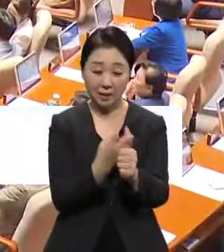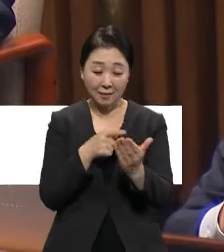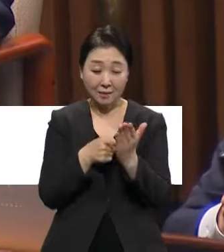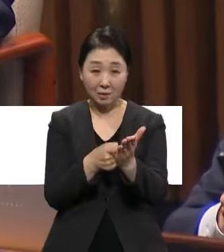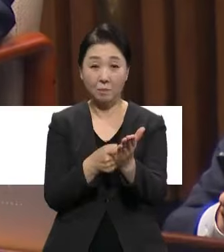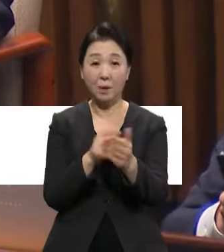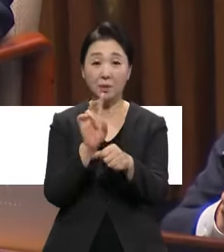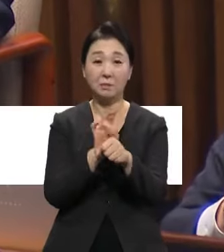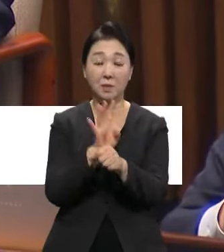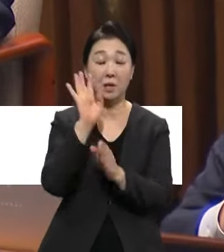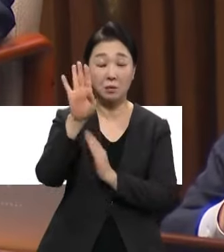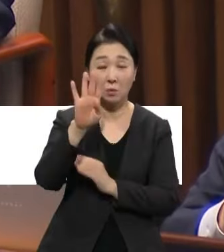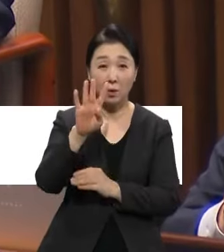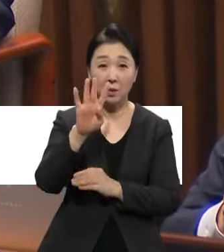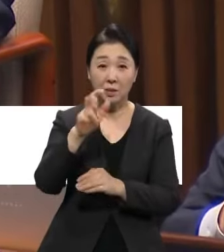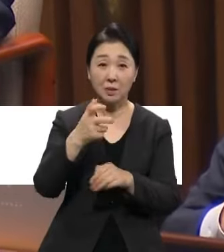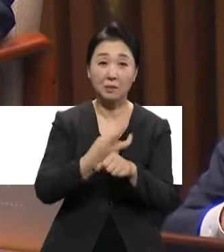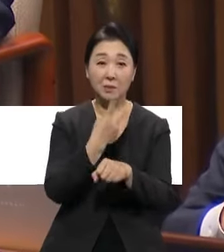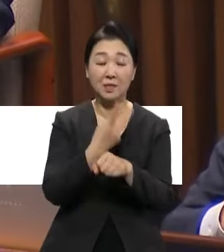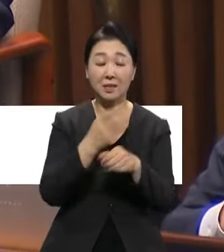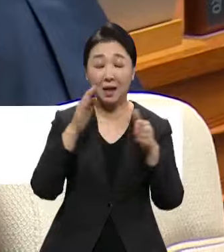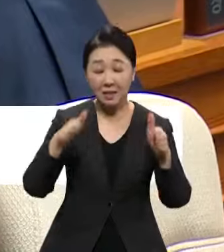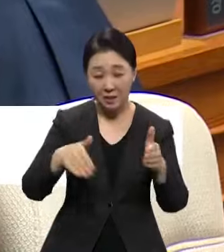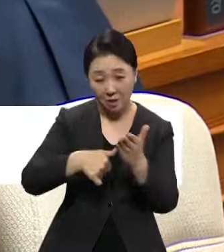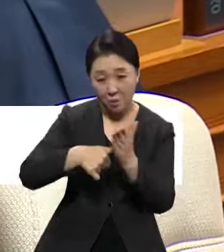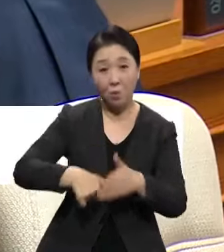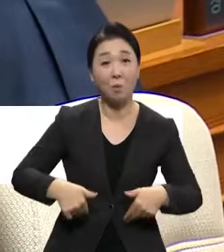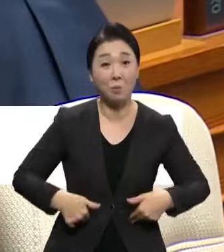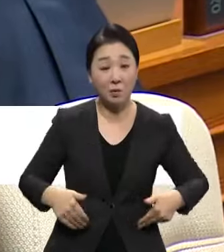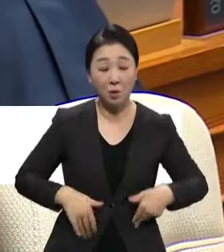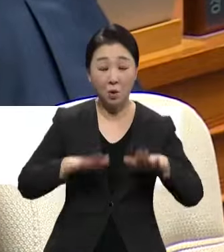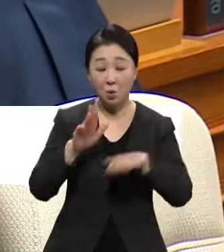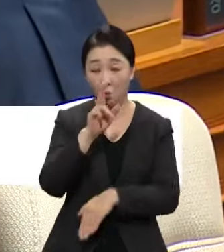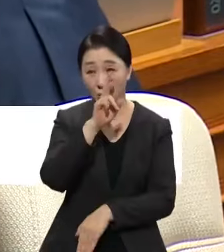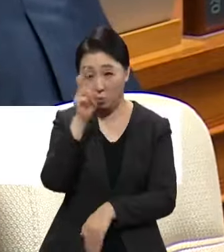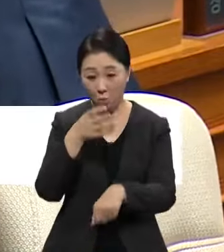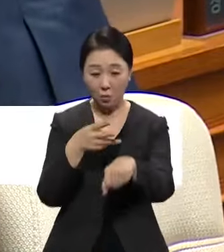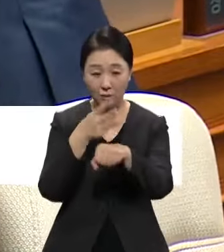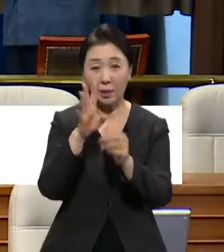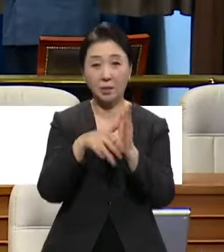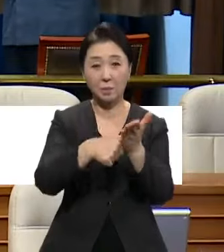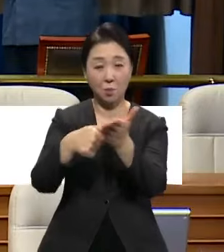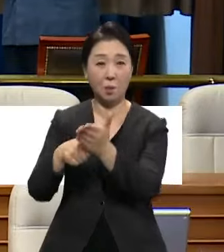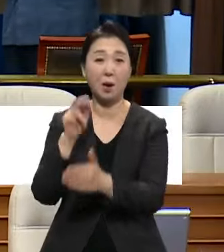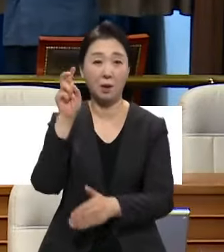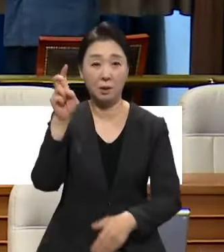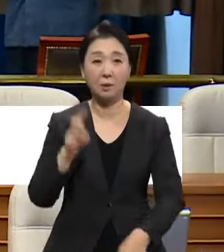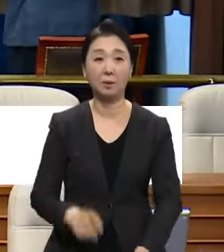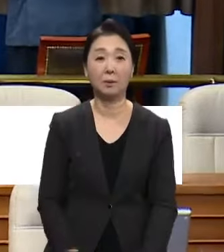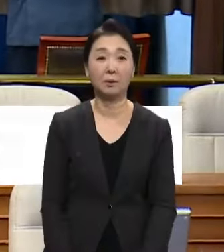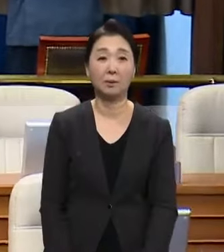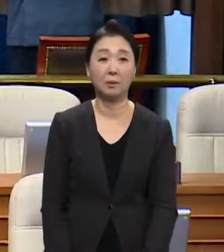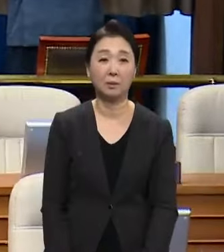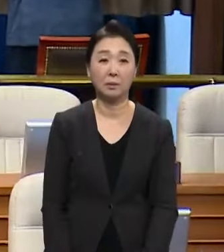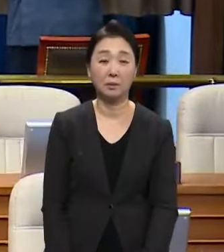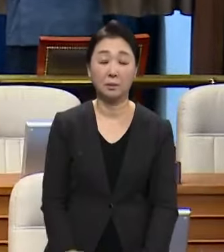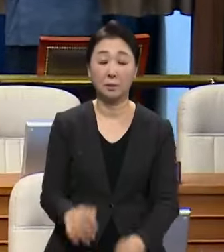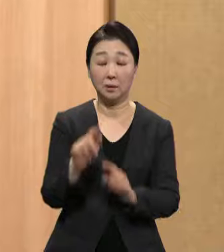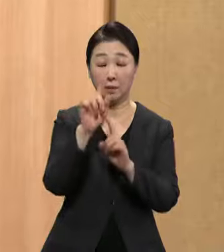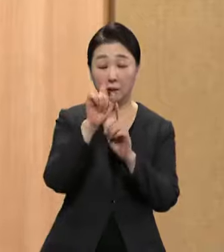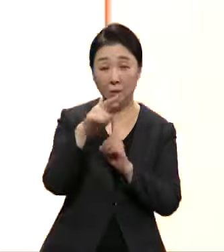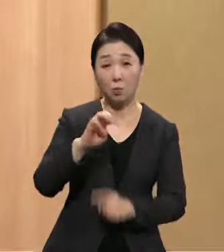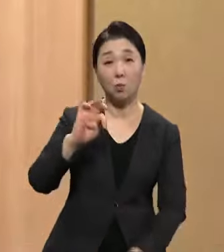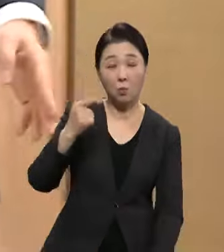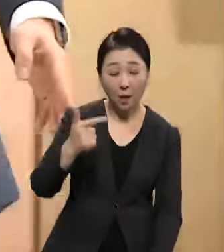24시간 이후 72시간 이내 처리해야 한다는 규정에 따라 오늘 오후 3시쯤 표결에 들어갈 전망입니다. 이동관, 김홍일